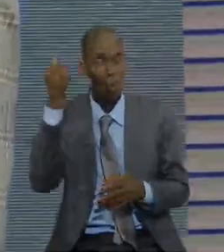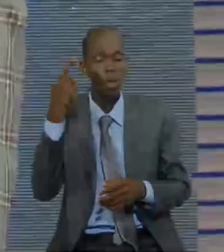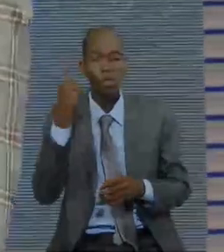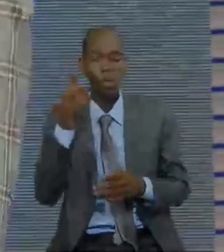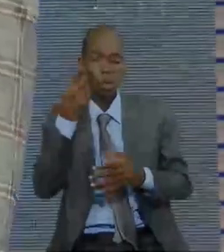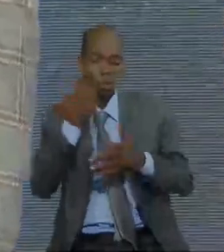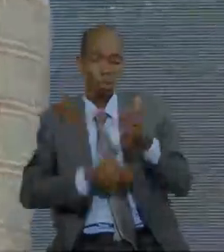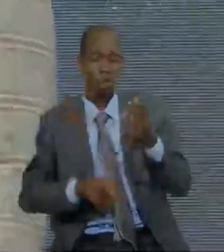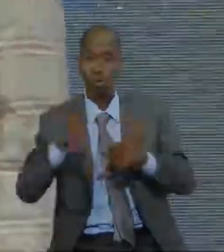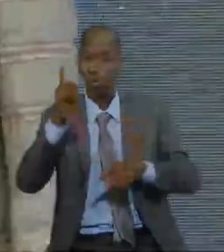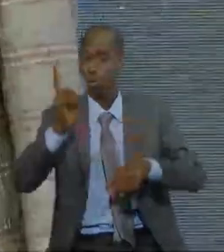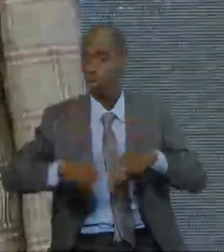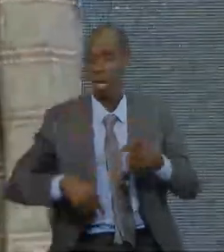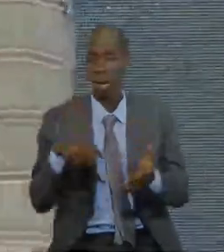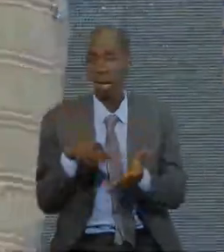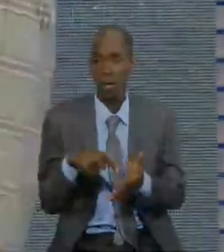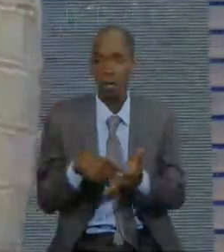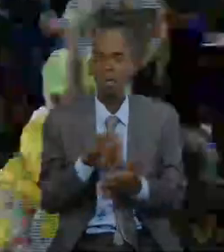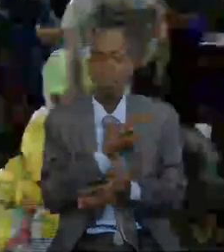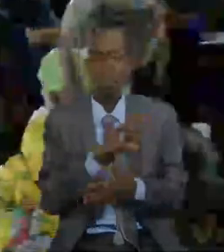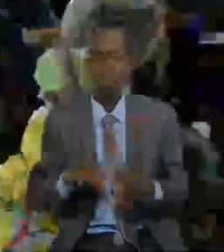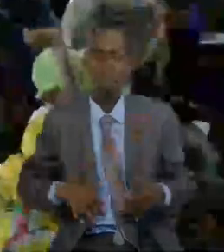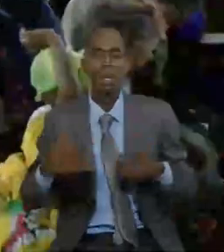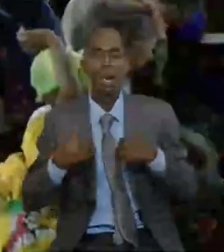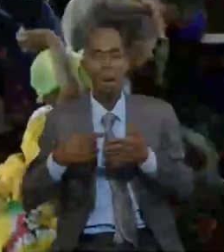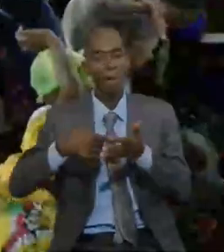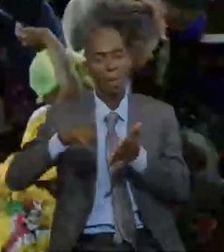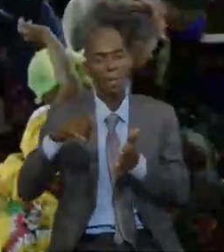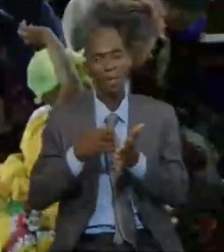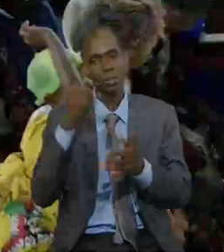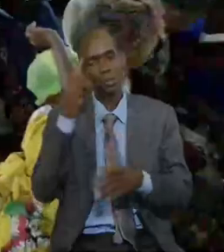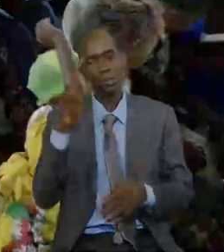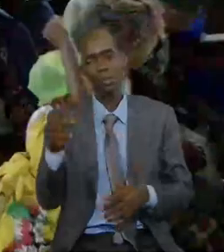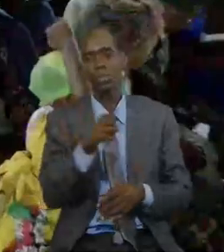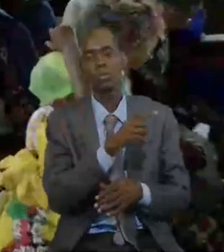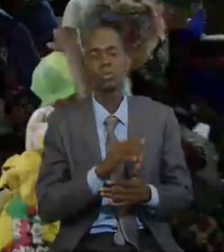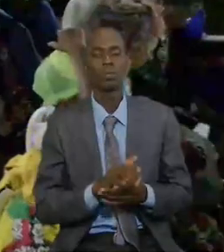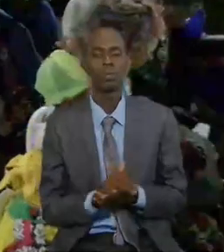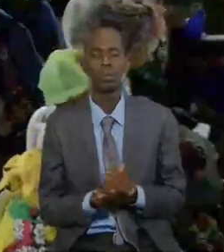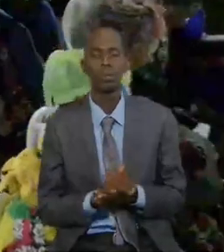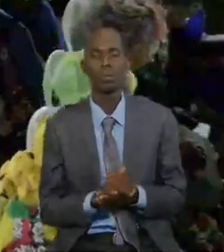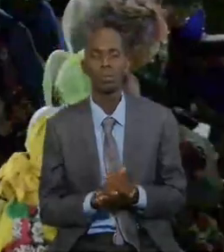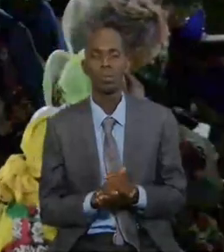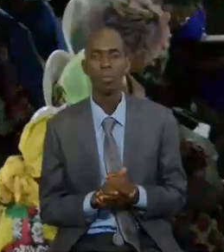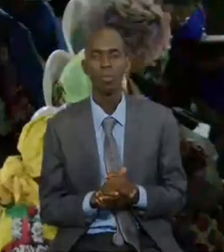parce que le prix que tu ne pouvait pas payer le prix que tu peux pas écrire cela payer pour toi